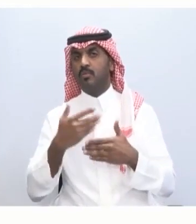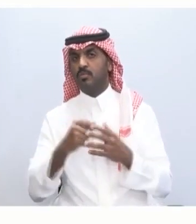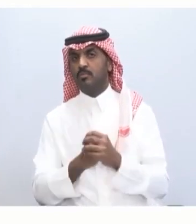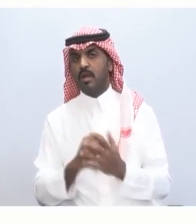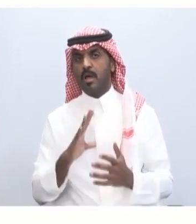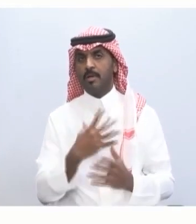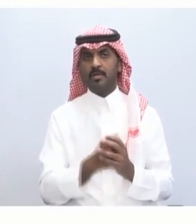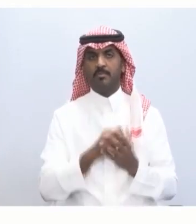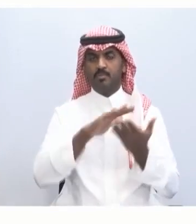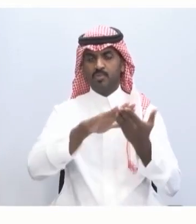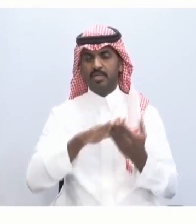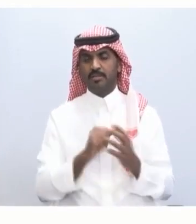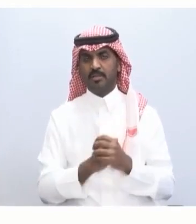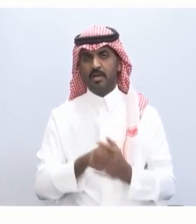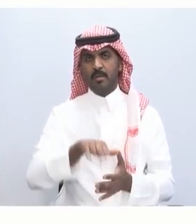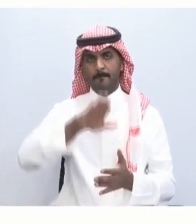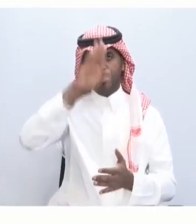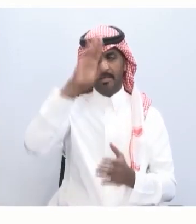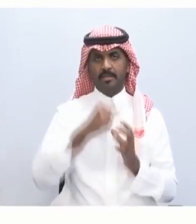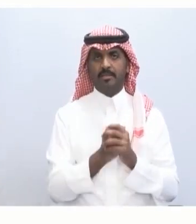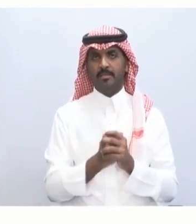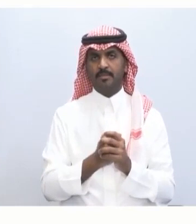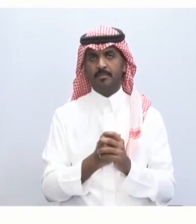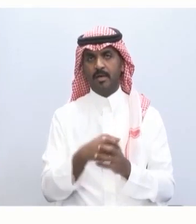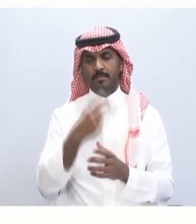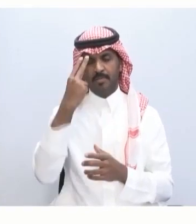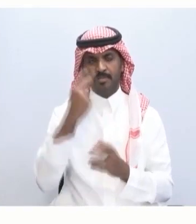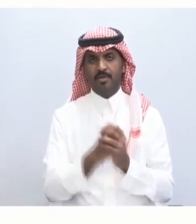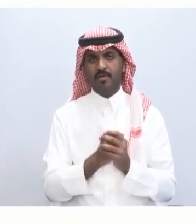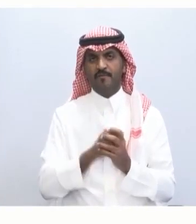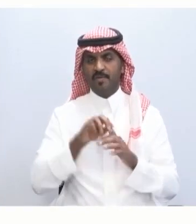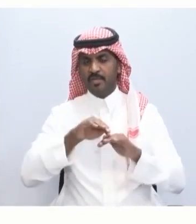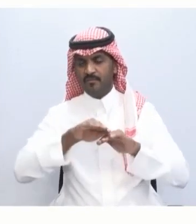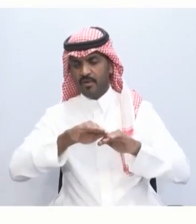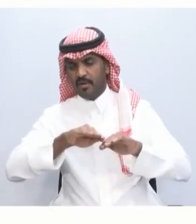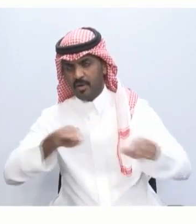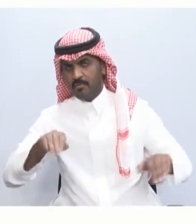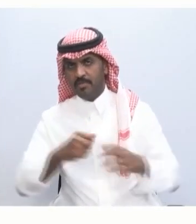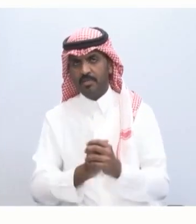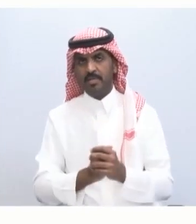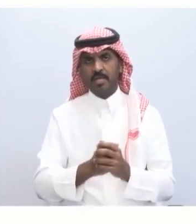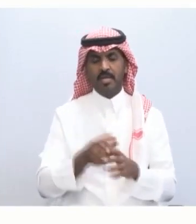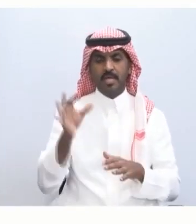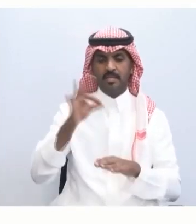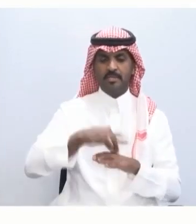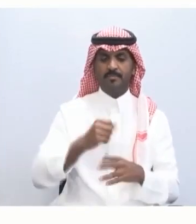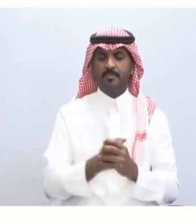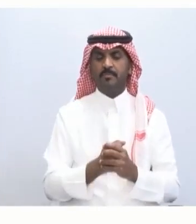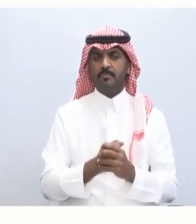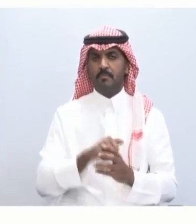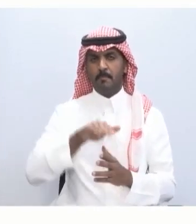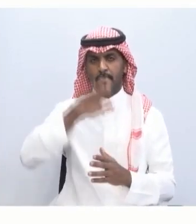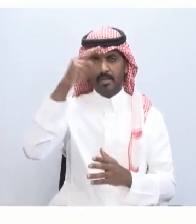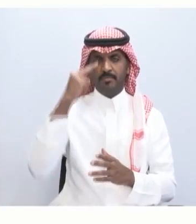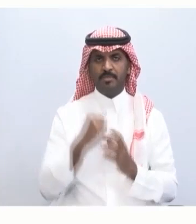القبائل بمساعده الملك عبد العزيز فتفرق وابتعد الناس عن الملك عبد